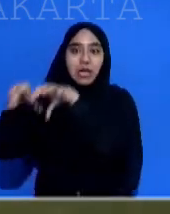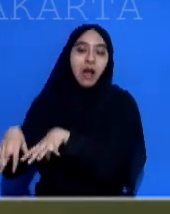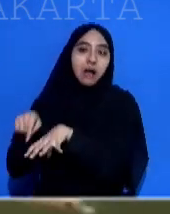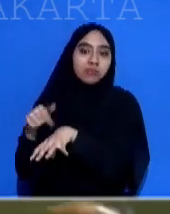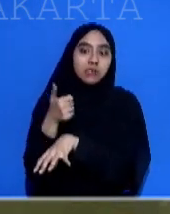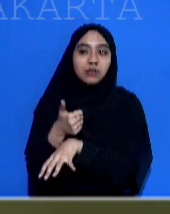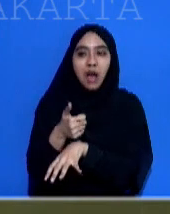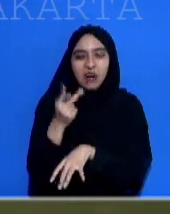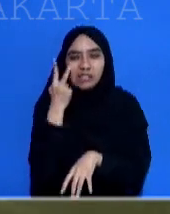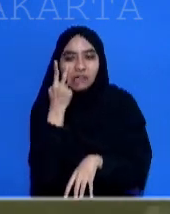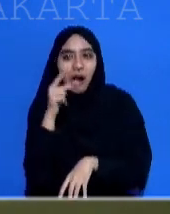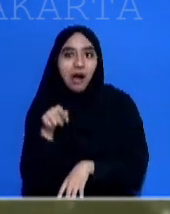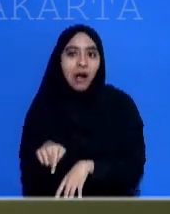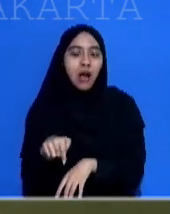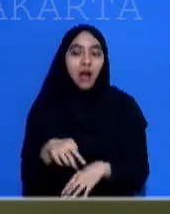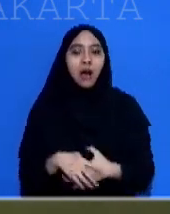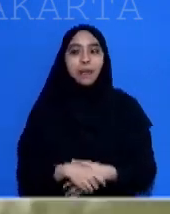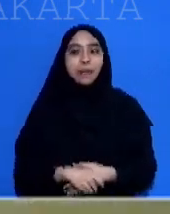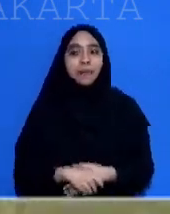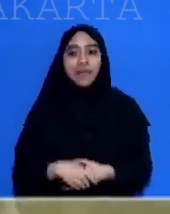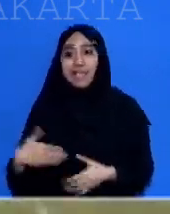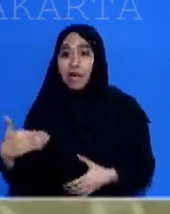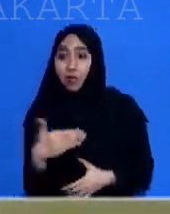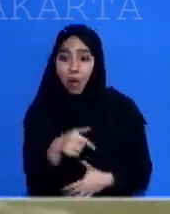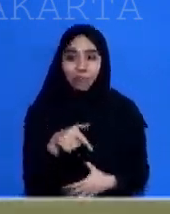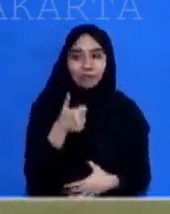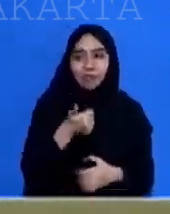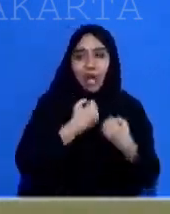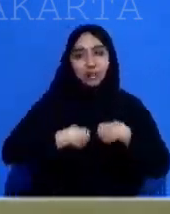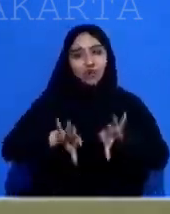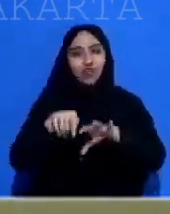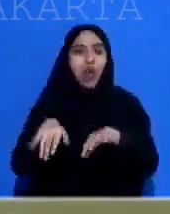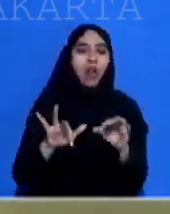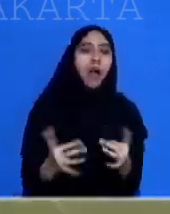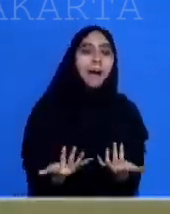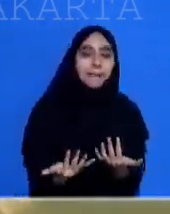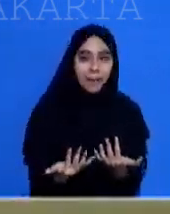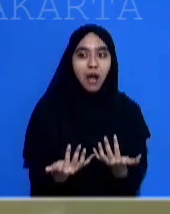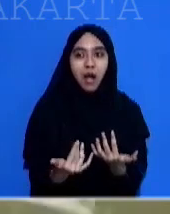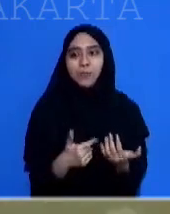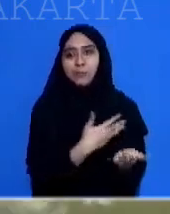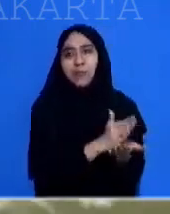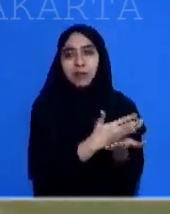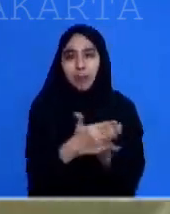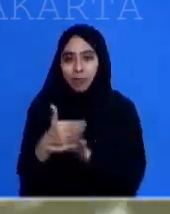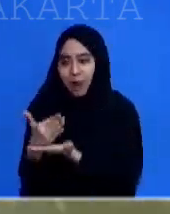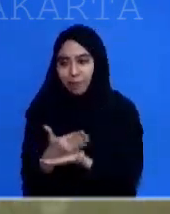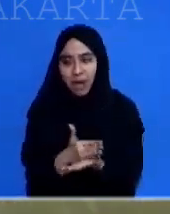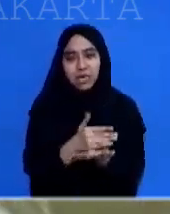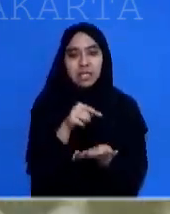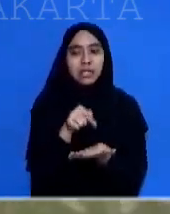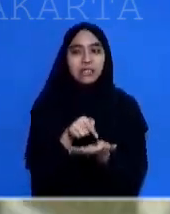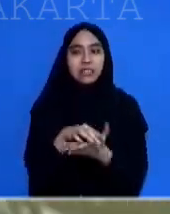budidaya ulam nila menika ugi saged dipun sade lumantar cara sistem segmentasi umpaminipun saking ukuran